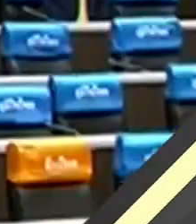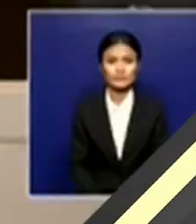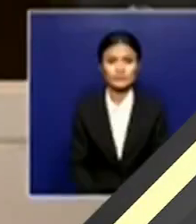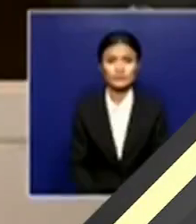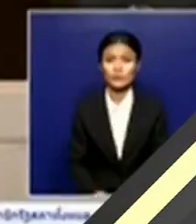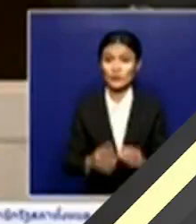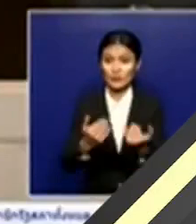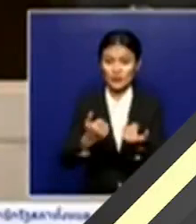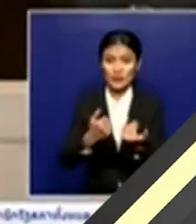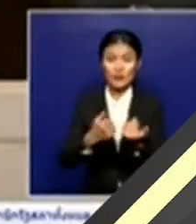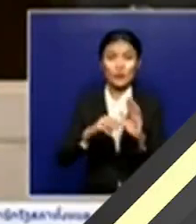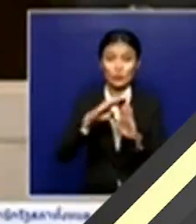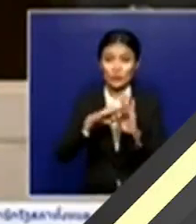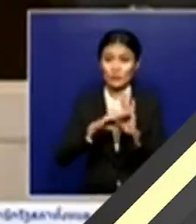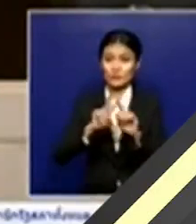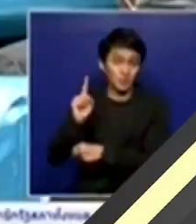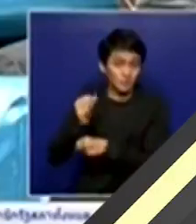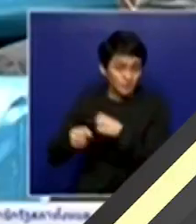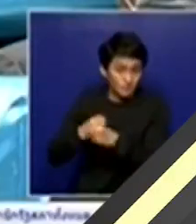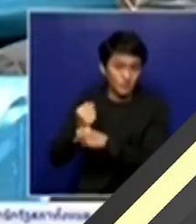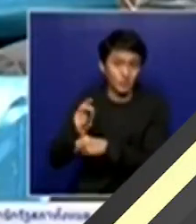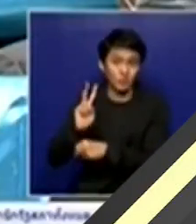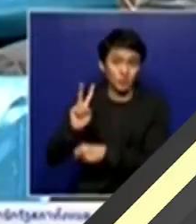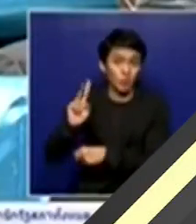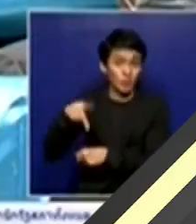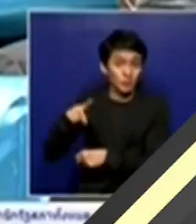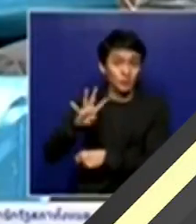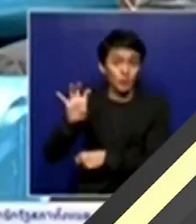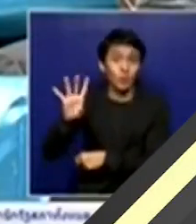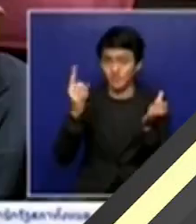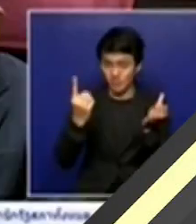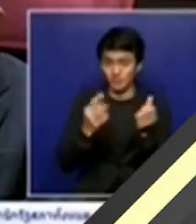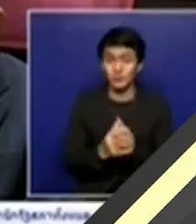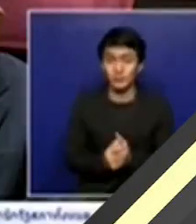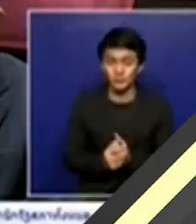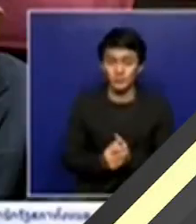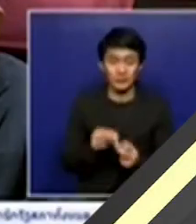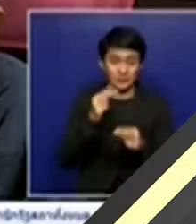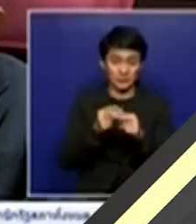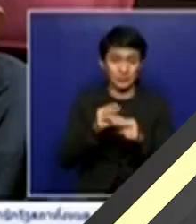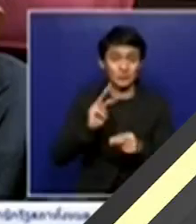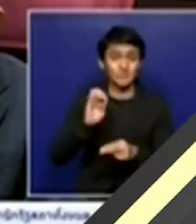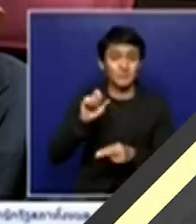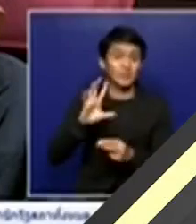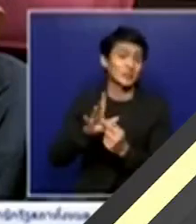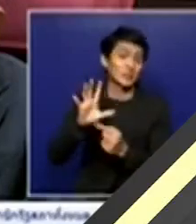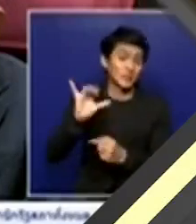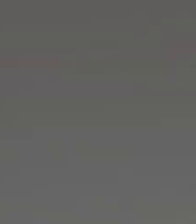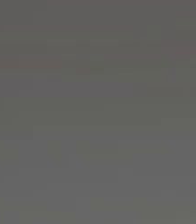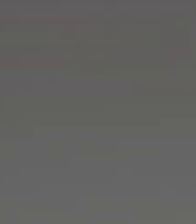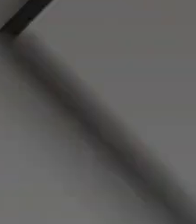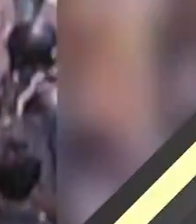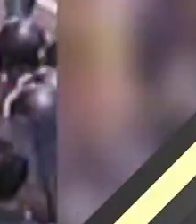ประมวลข้อเสนอสภาหาทางออกประเทศประเมินท่าทีตอบรับจากรัฐบาลตอบโจทย์สู่การคลายปมหรือยื้อวิกฤตความขัดแ